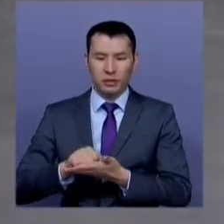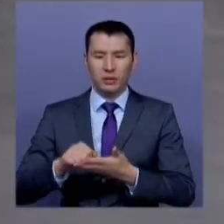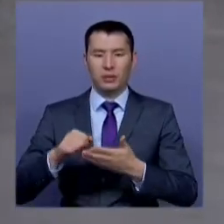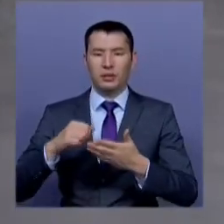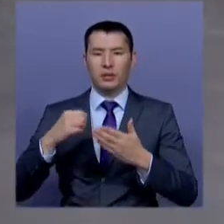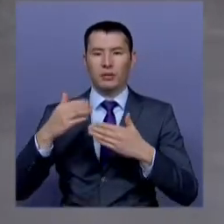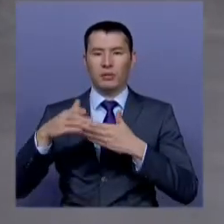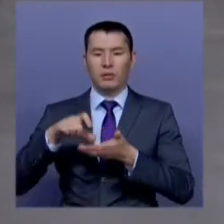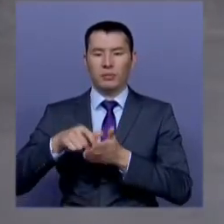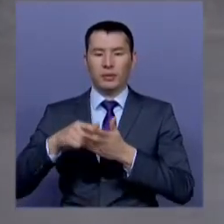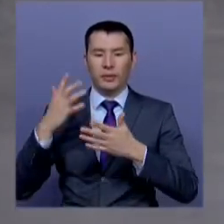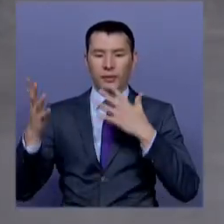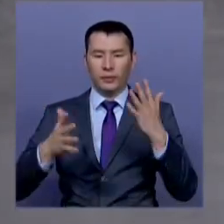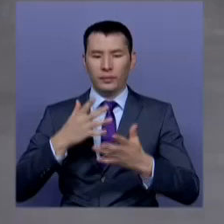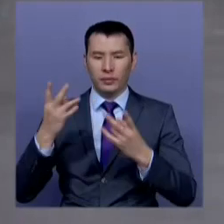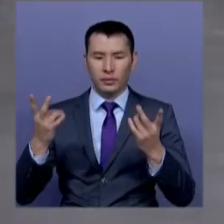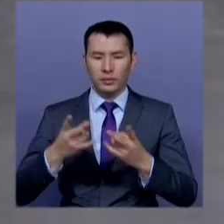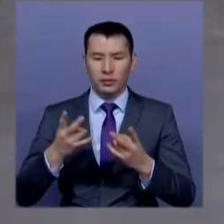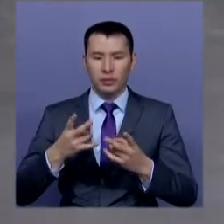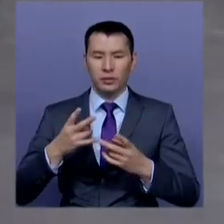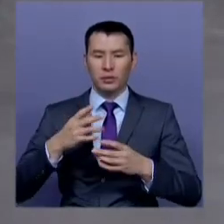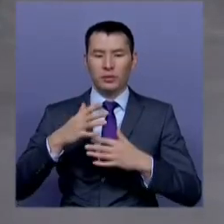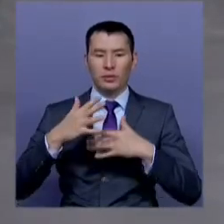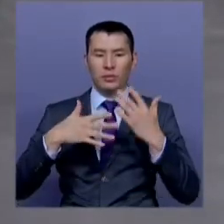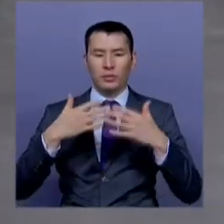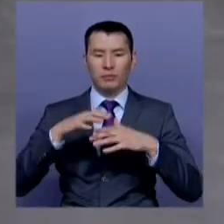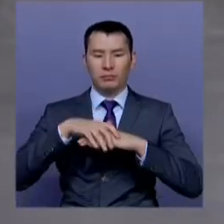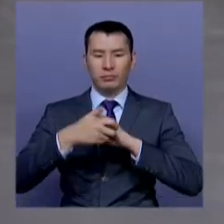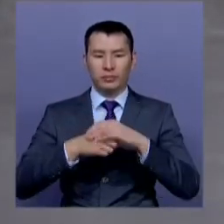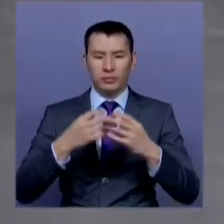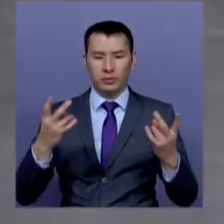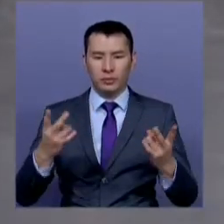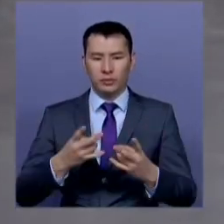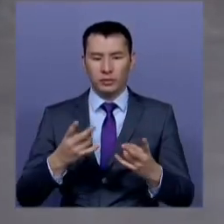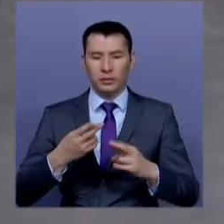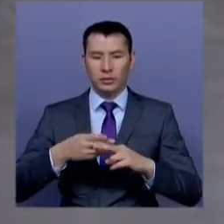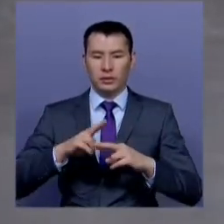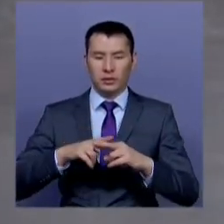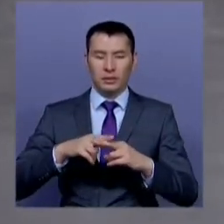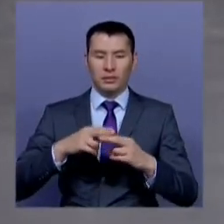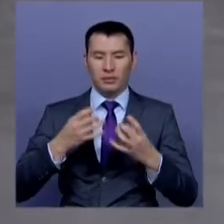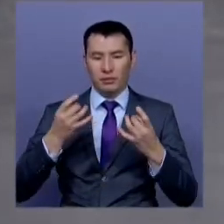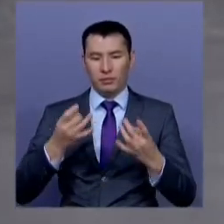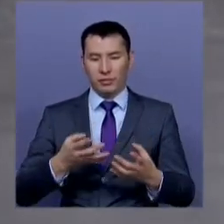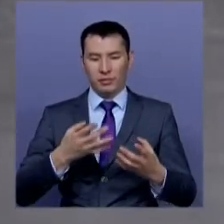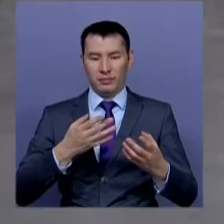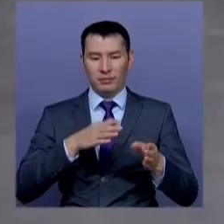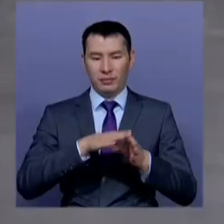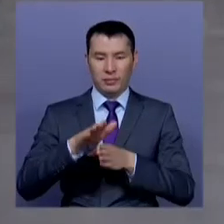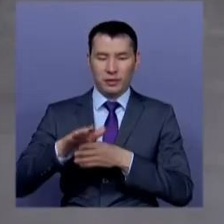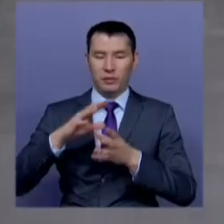использовать индивидуальную посуду, мыть руки с мылом и обрабатывать антисептиком. Все эти, казалось бы, простые правила